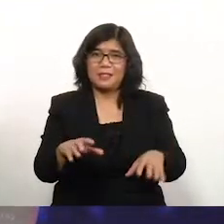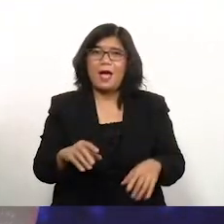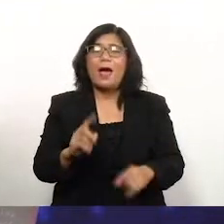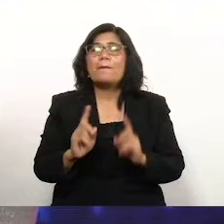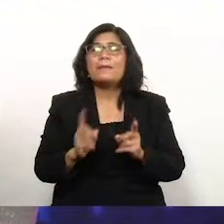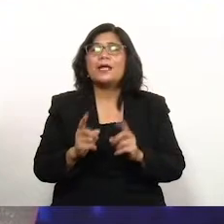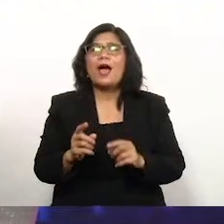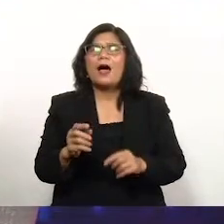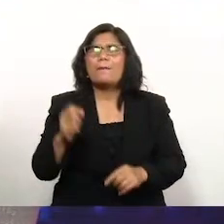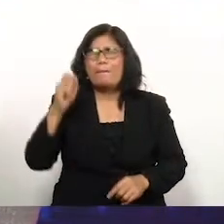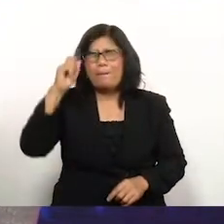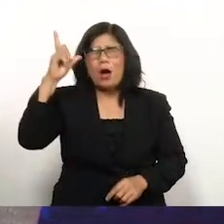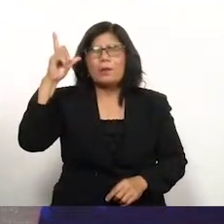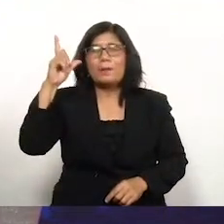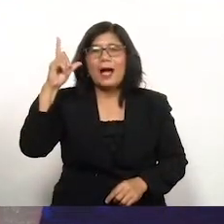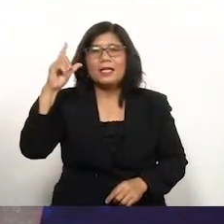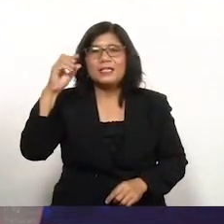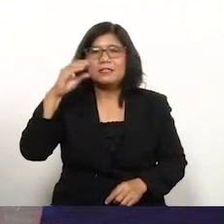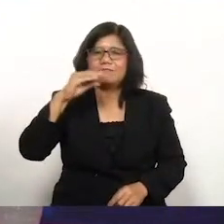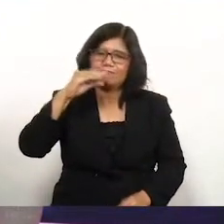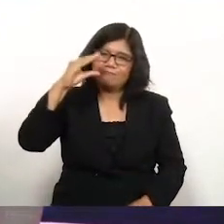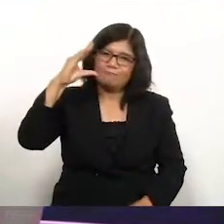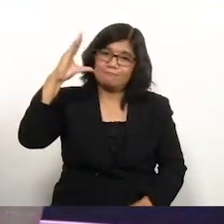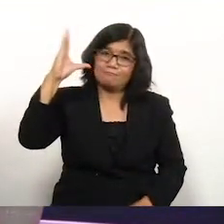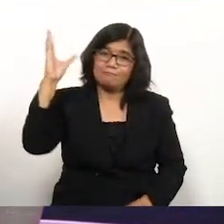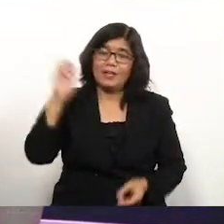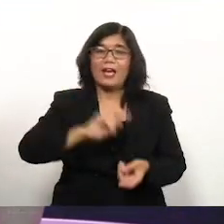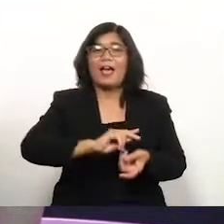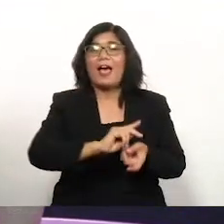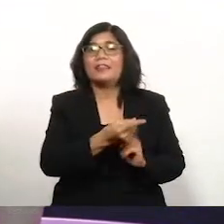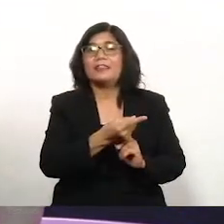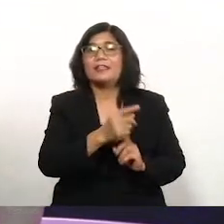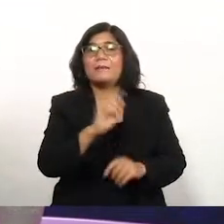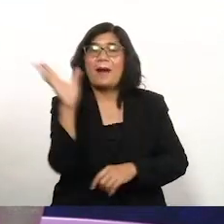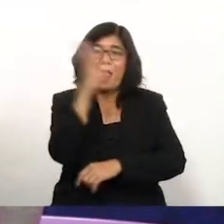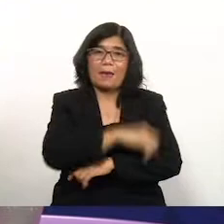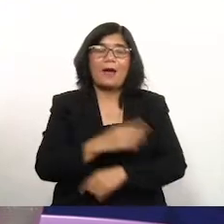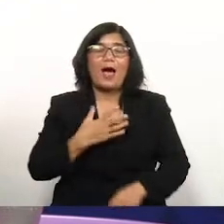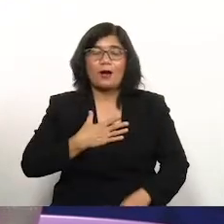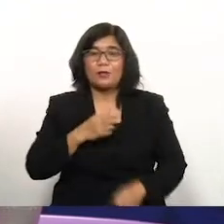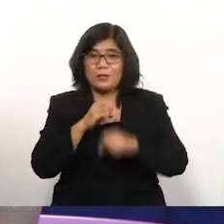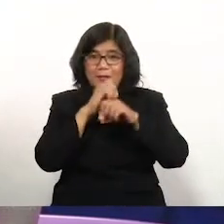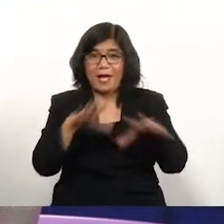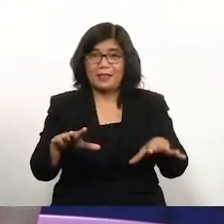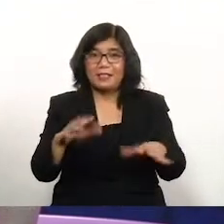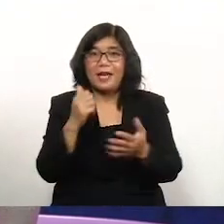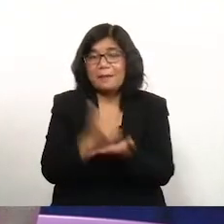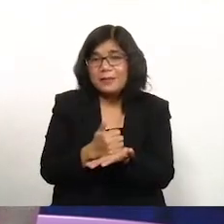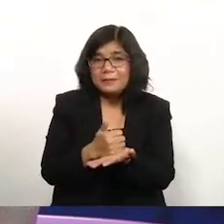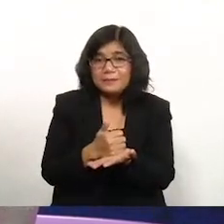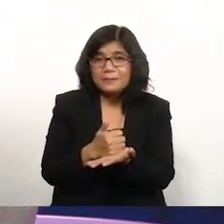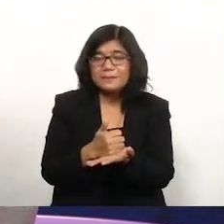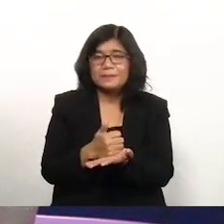bila aku bangun pagi siang berganti malam aku diberkati amin